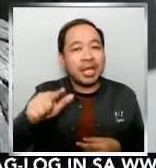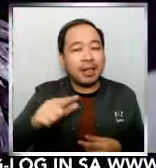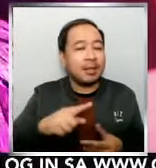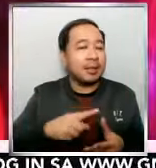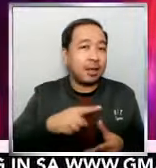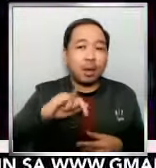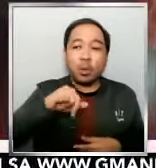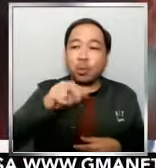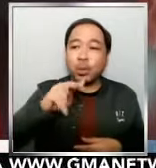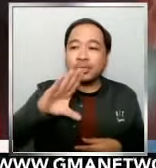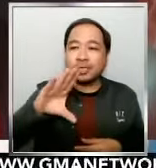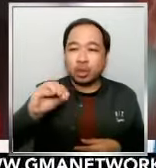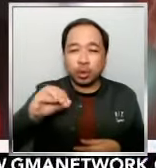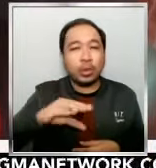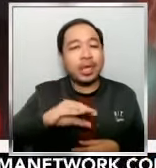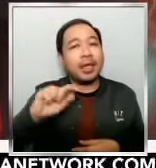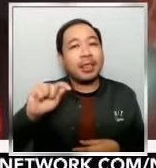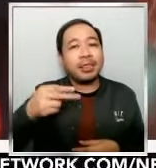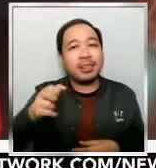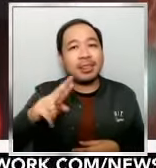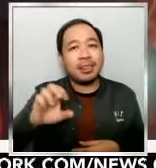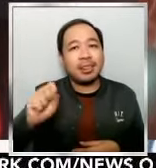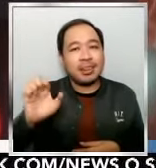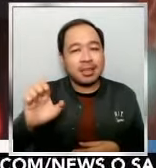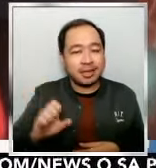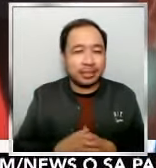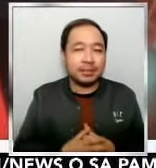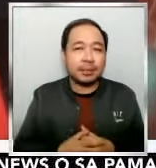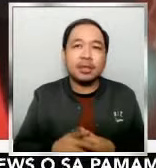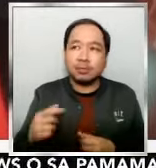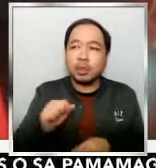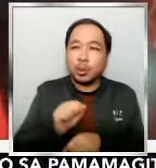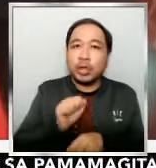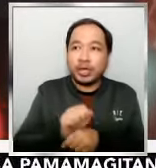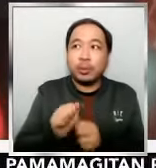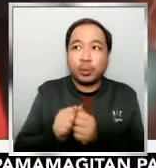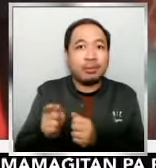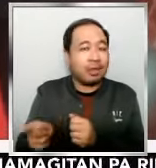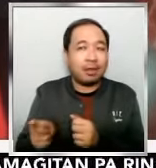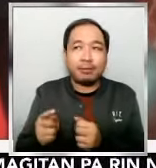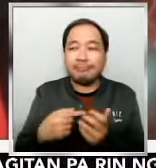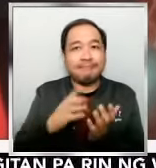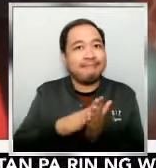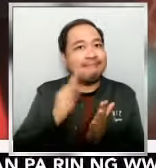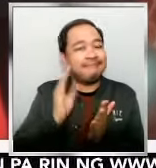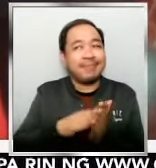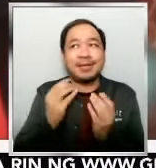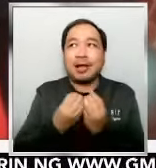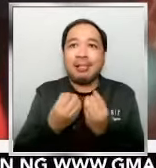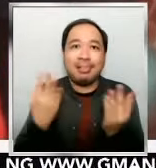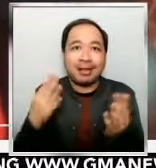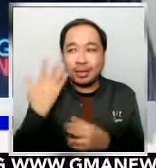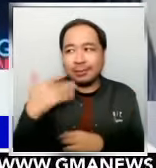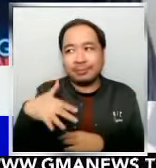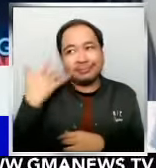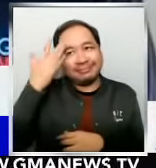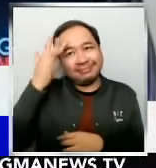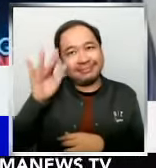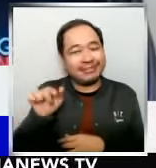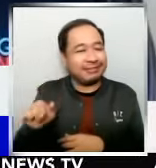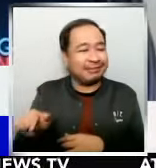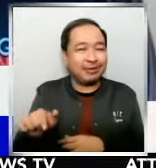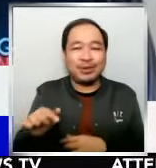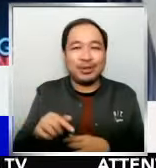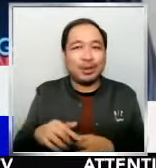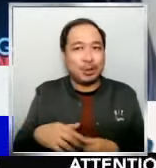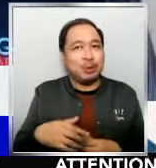Malvar. To be working with her, I learned a lot of things kasi sobrang galing ni Joe Berry. Sabi nga